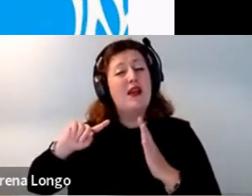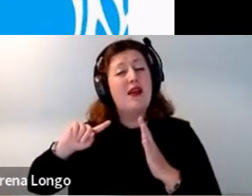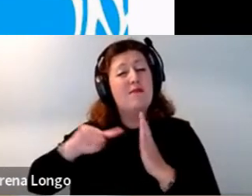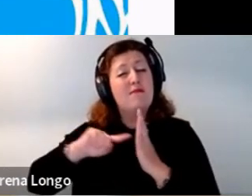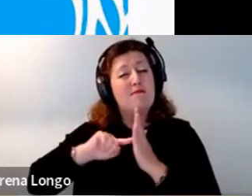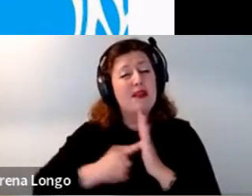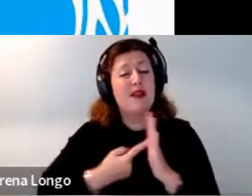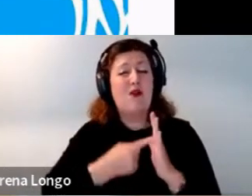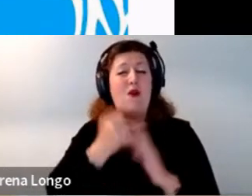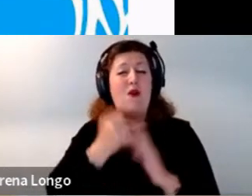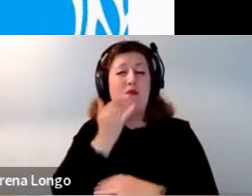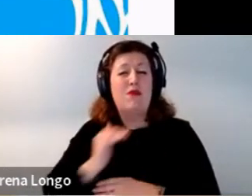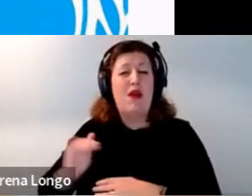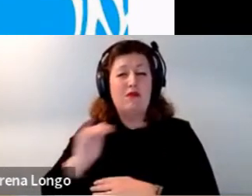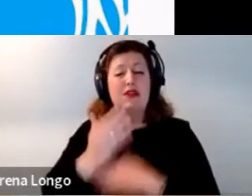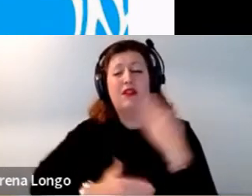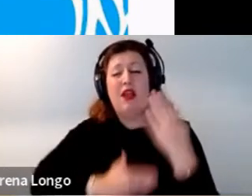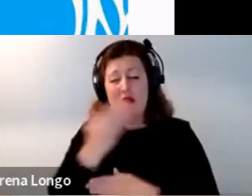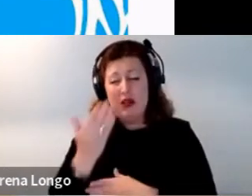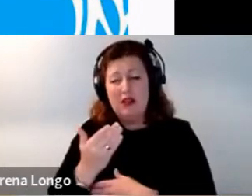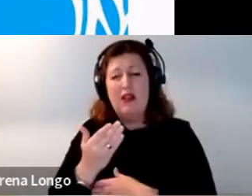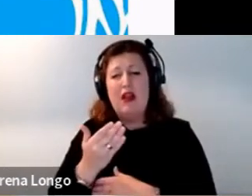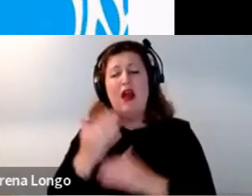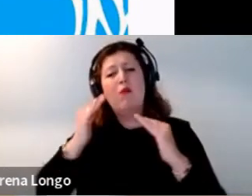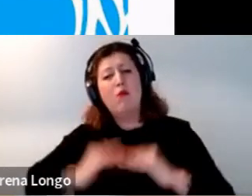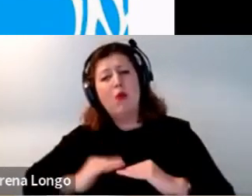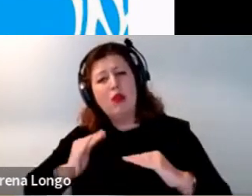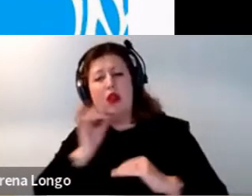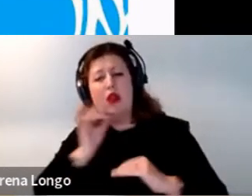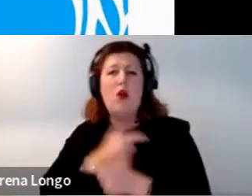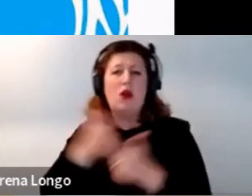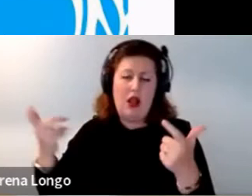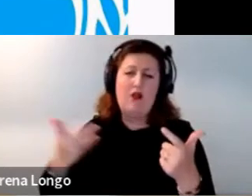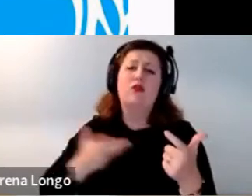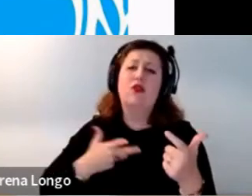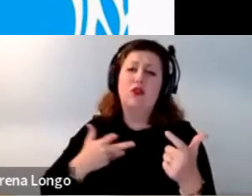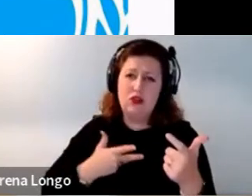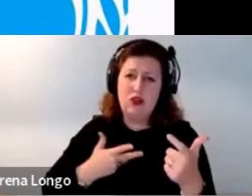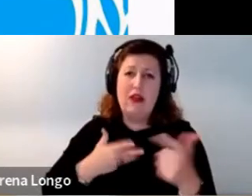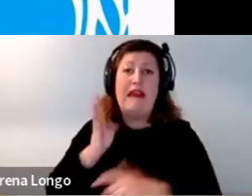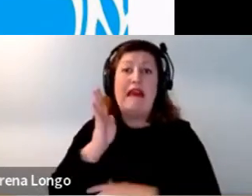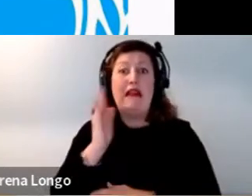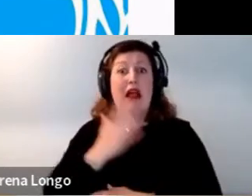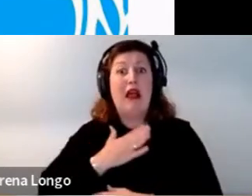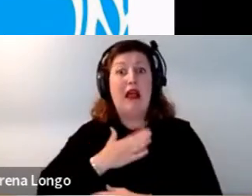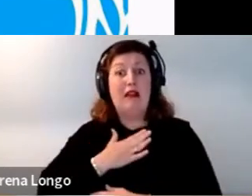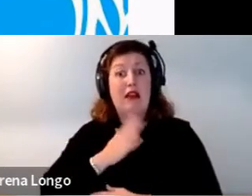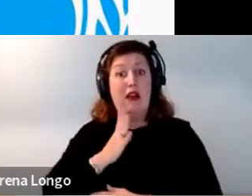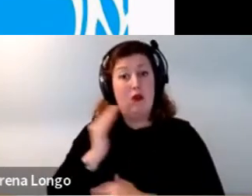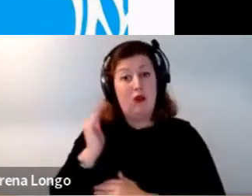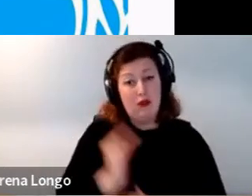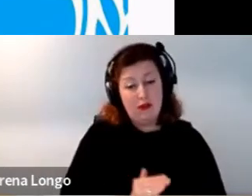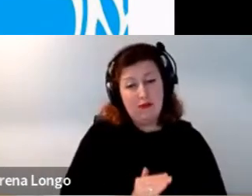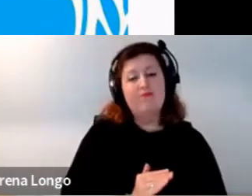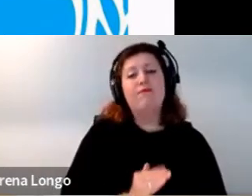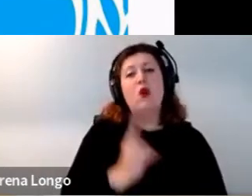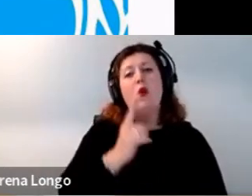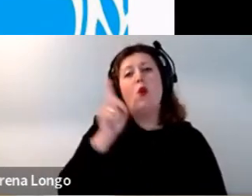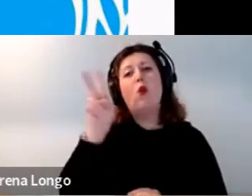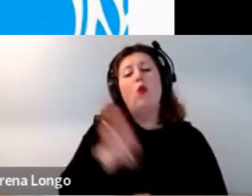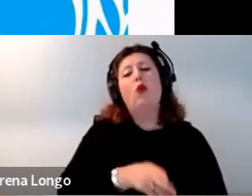disabilità moderata o grave e tra i minori al di sotto dei 14 anni 1 su 20 è